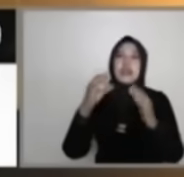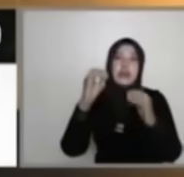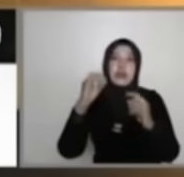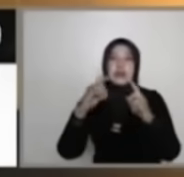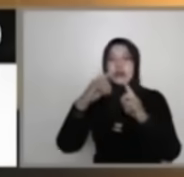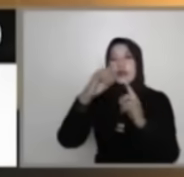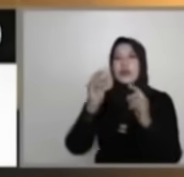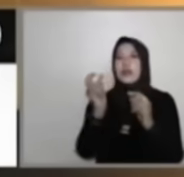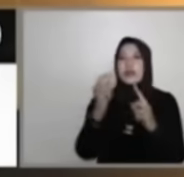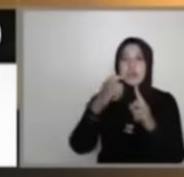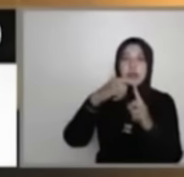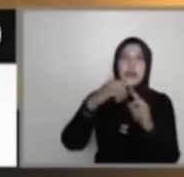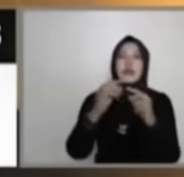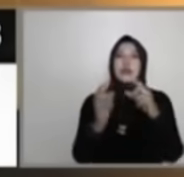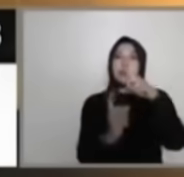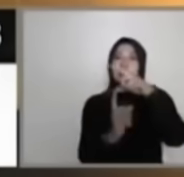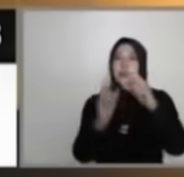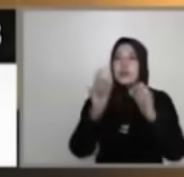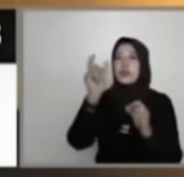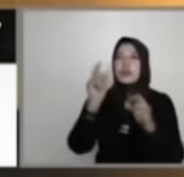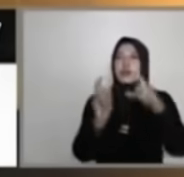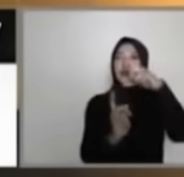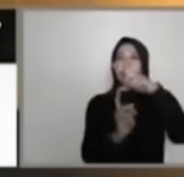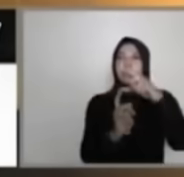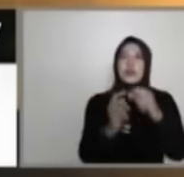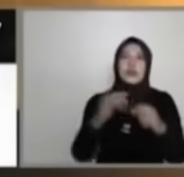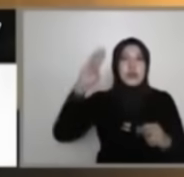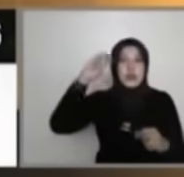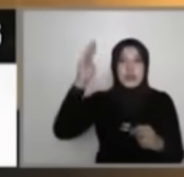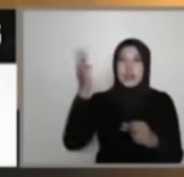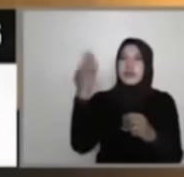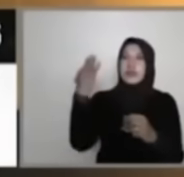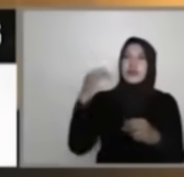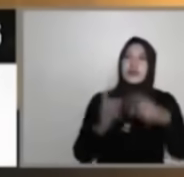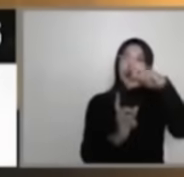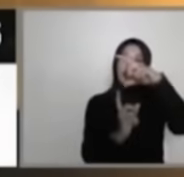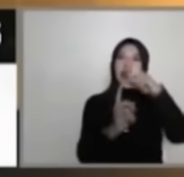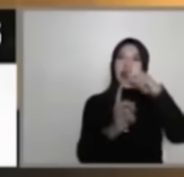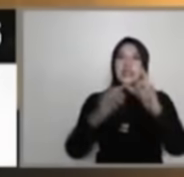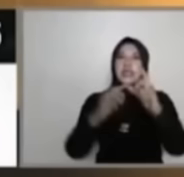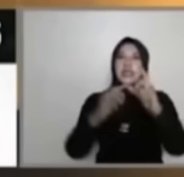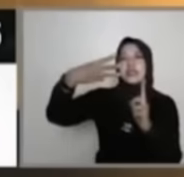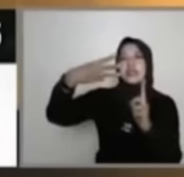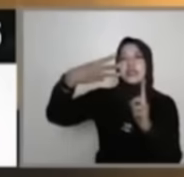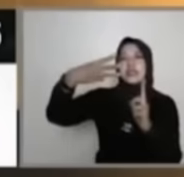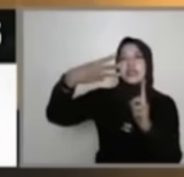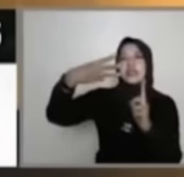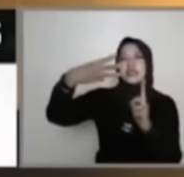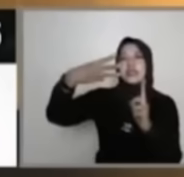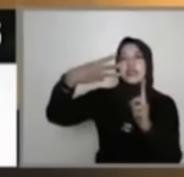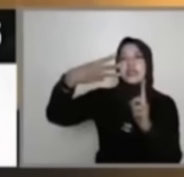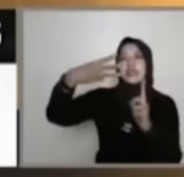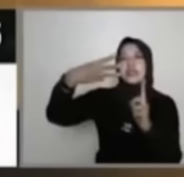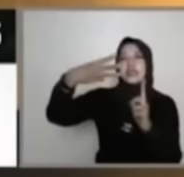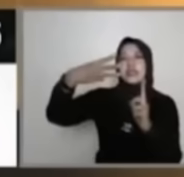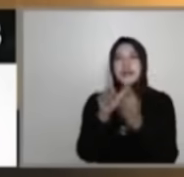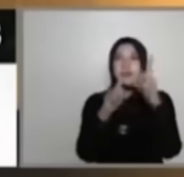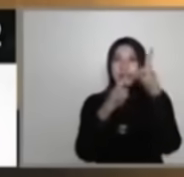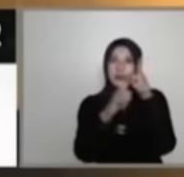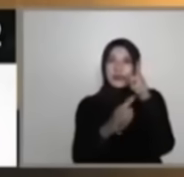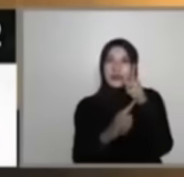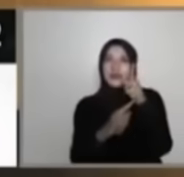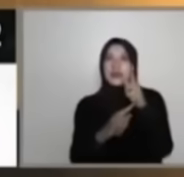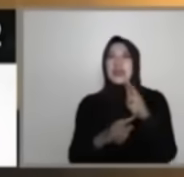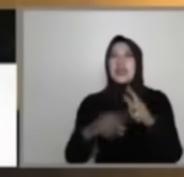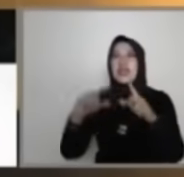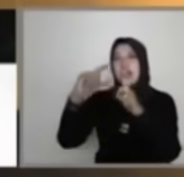yang pernah terwujud dana OSIS oleh presiden kita dulu yaitu Bapak SBY. Saat ini pun Partai